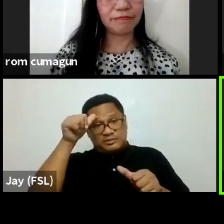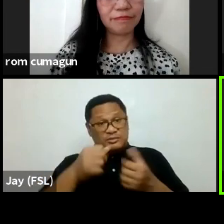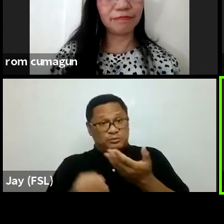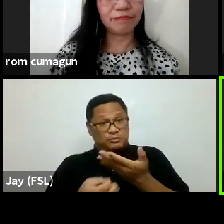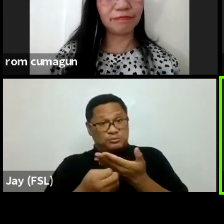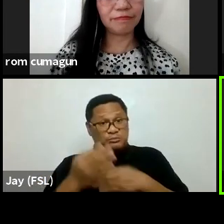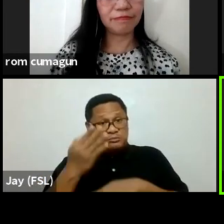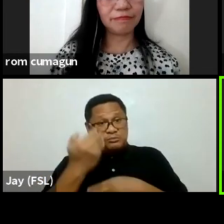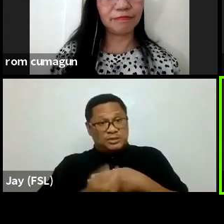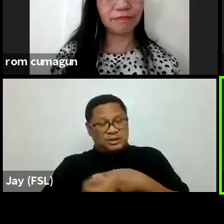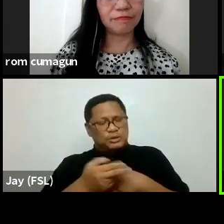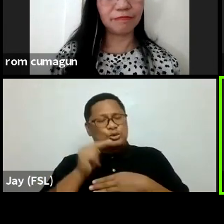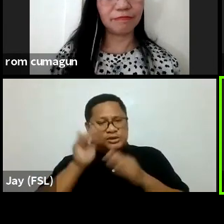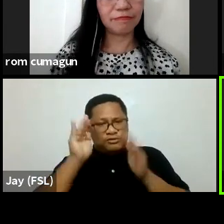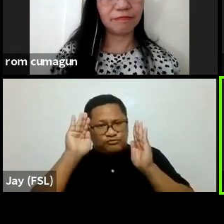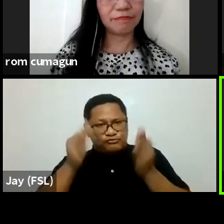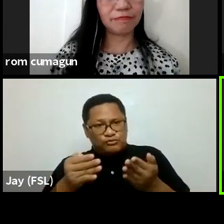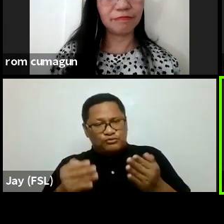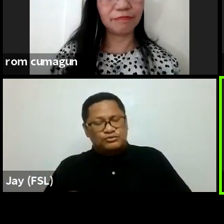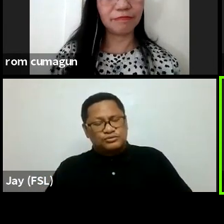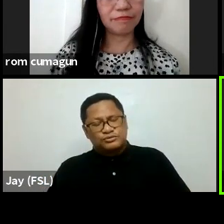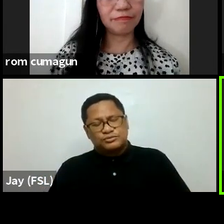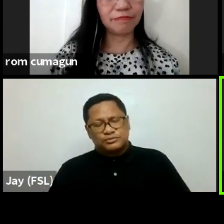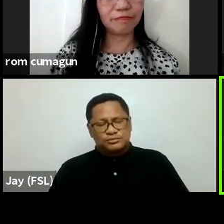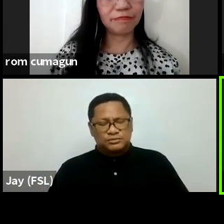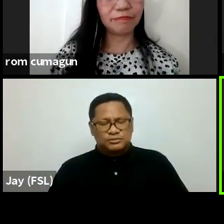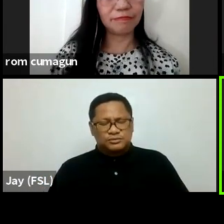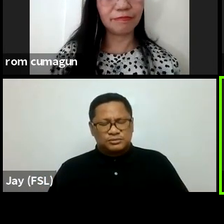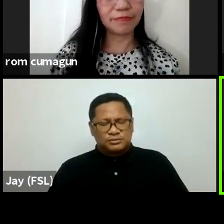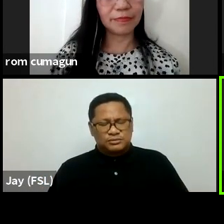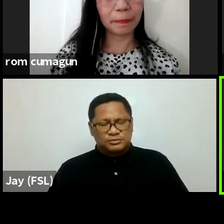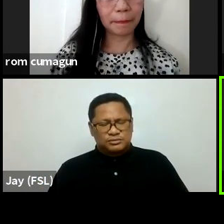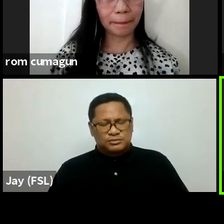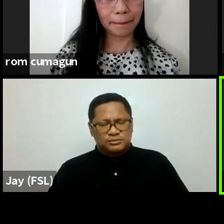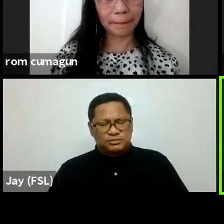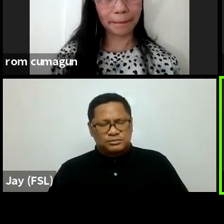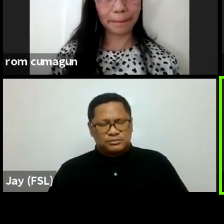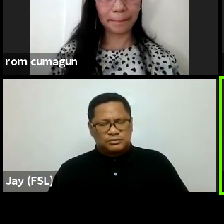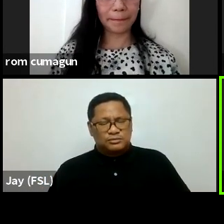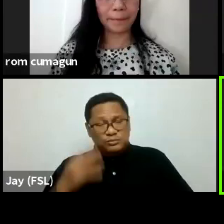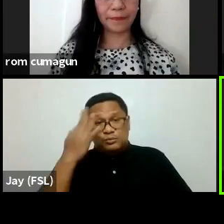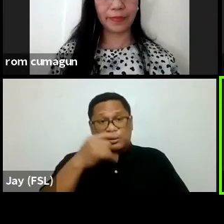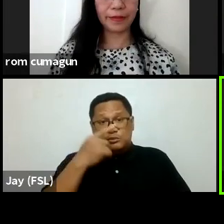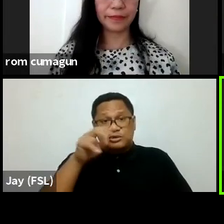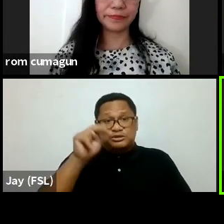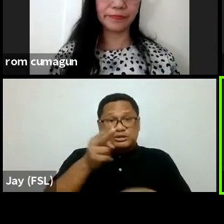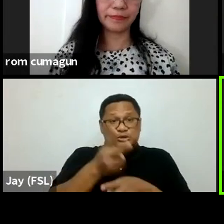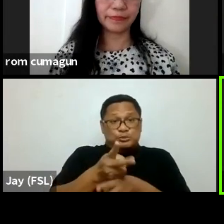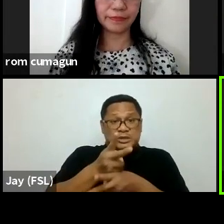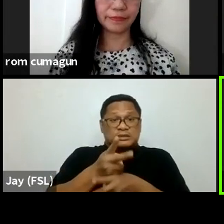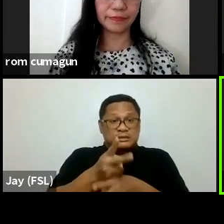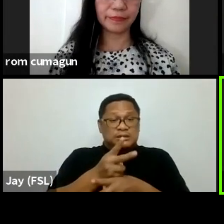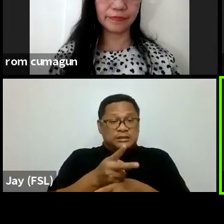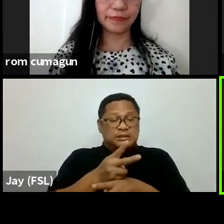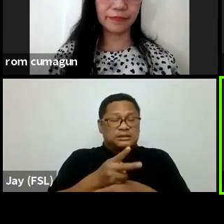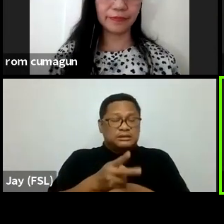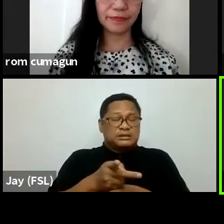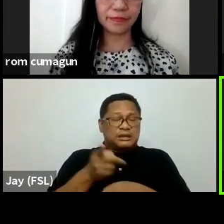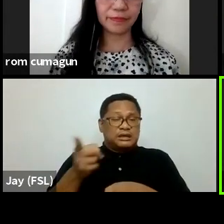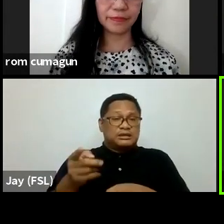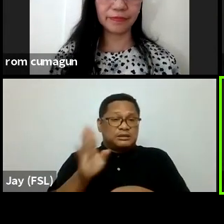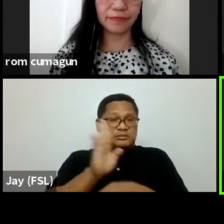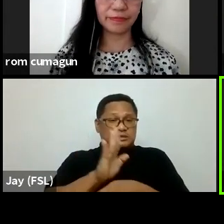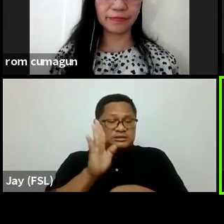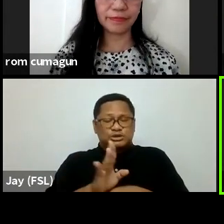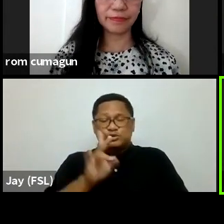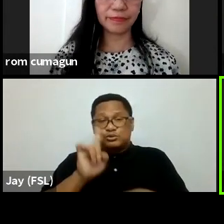kailangan yung time mo, pagtuunan, kasi kailangan bantayan eh. Hindi mo pwedeng ipaubaya lang muna agad